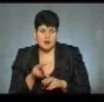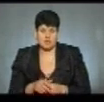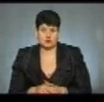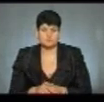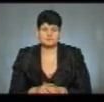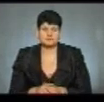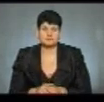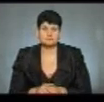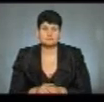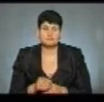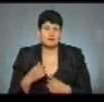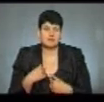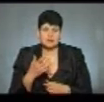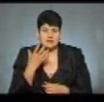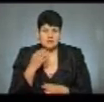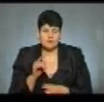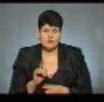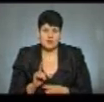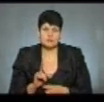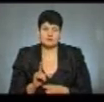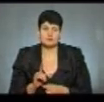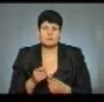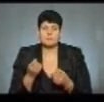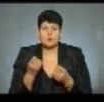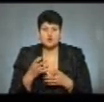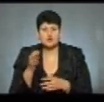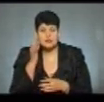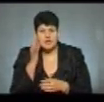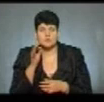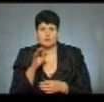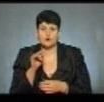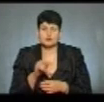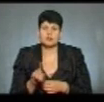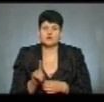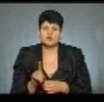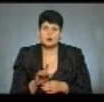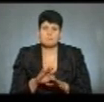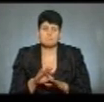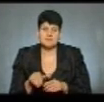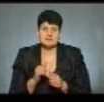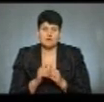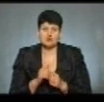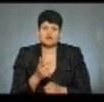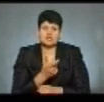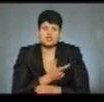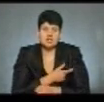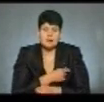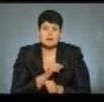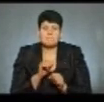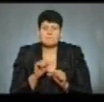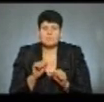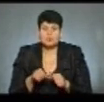що ми не забуваємо, ми просто нагадуємо про те, що після кожного щеплення